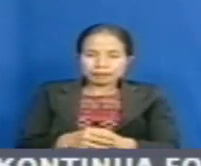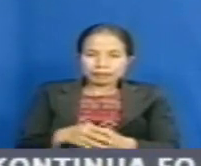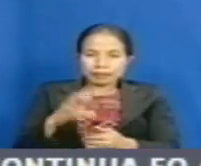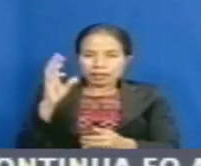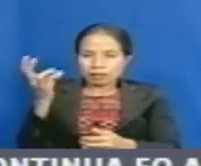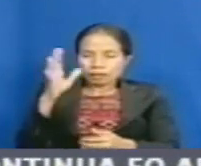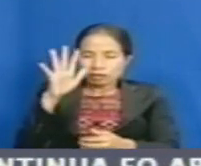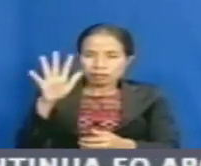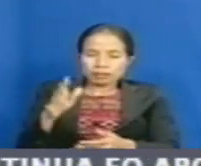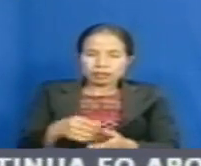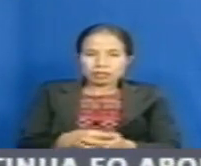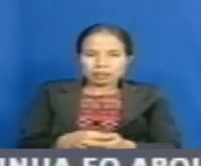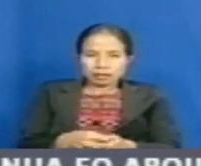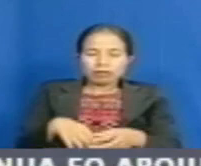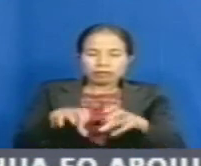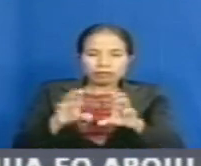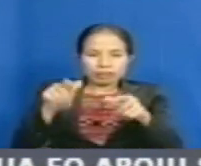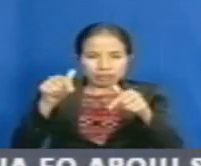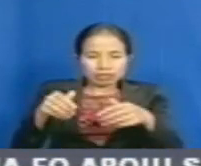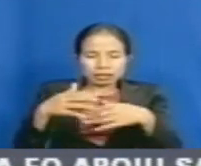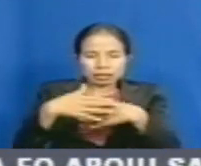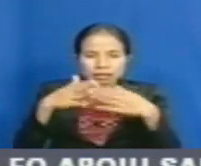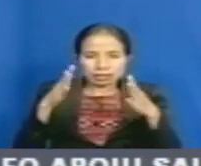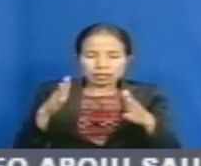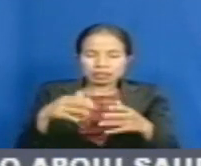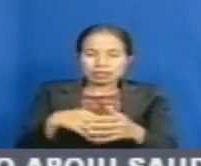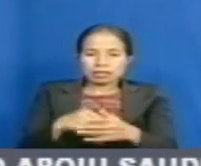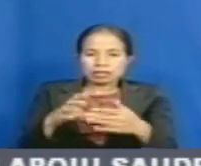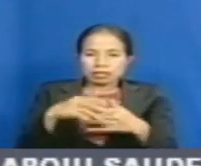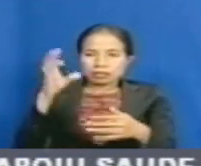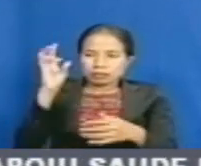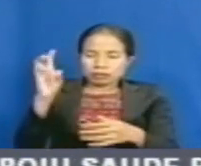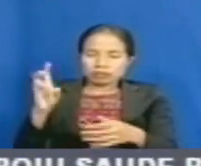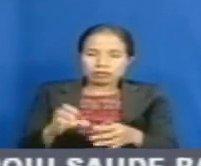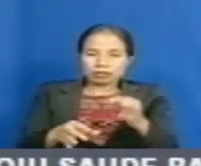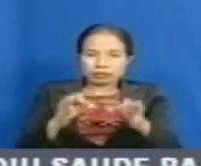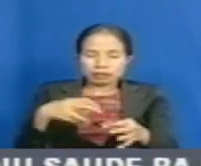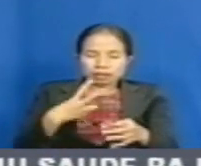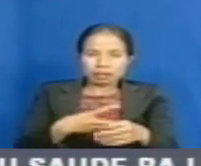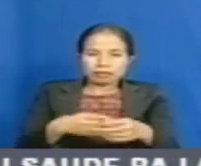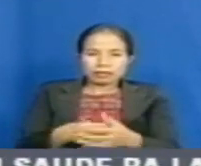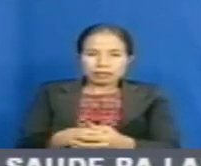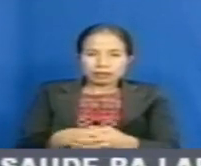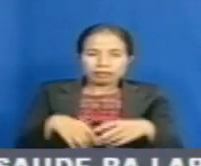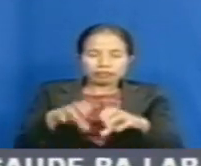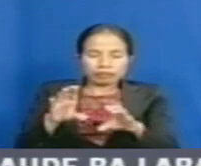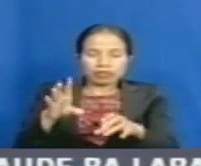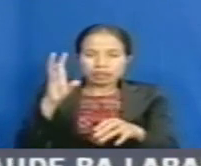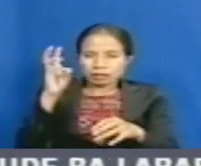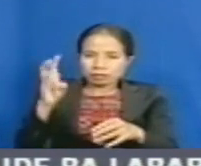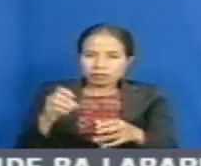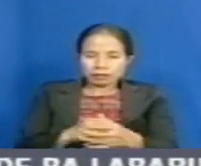$64. Sekarang kami faham ni ne berak ida $7. Sekarang kami faham $6. Antara kami